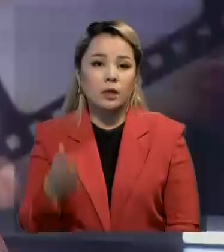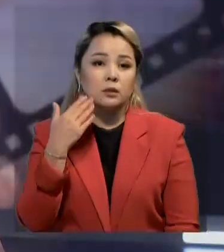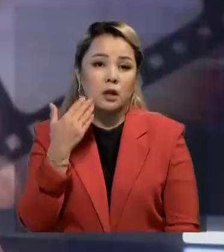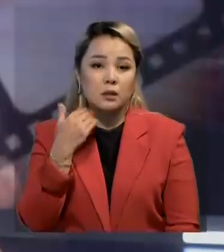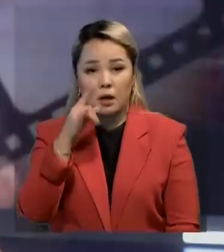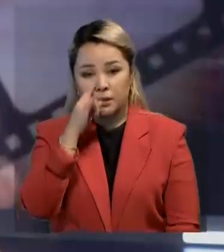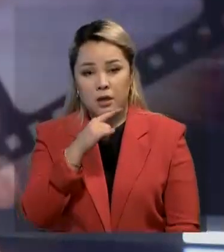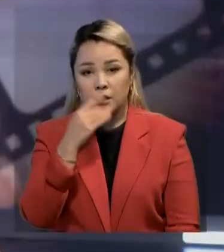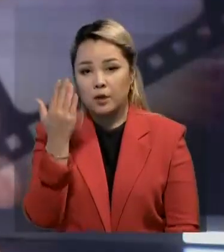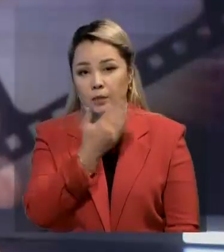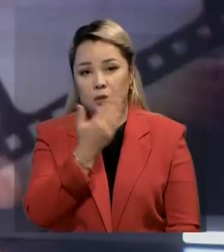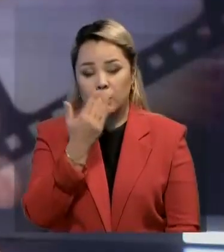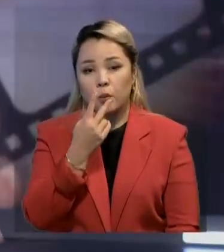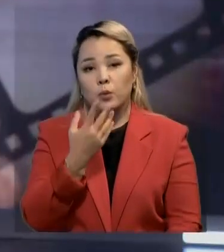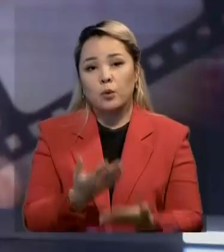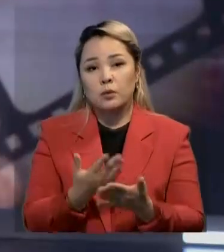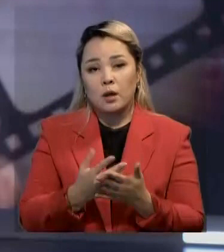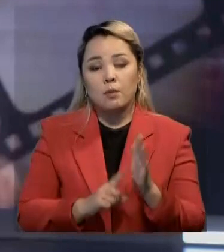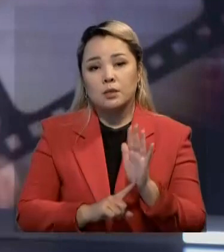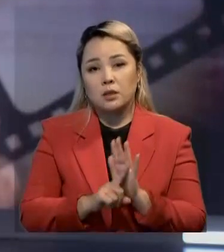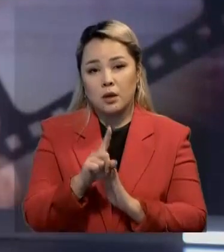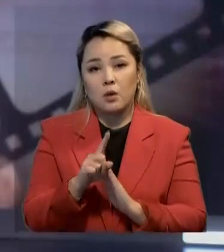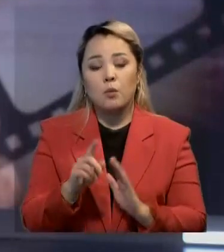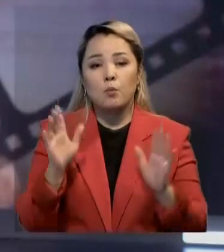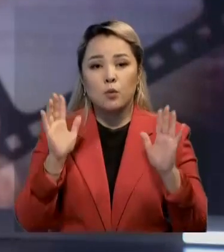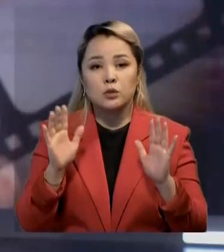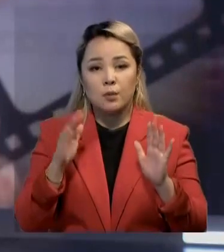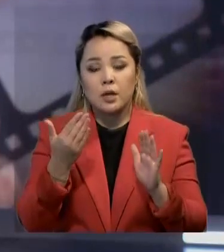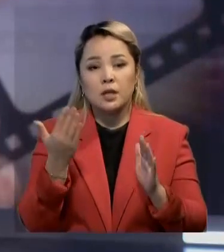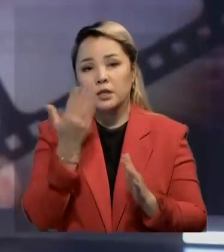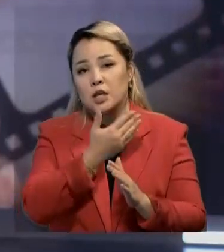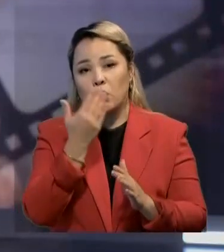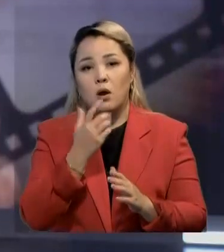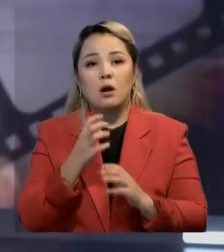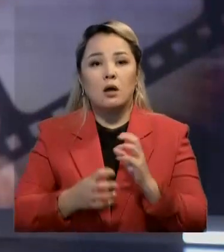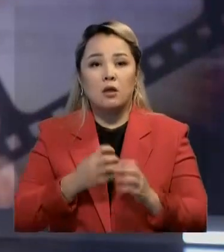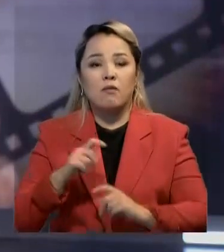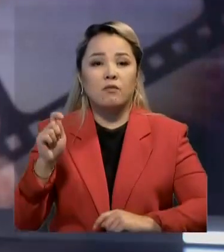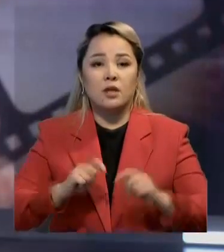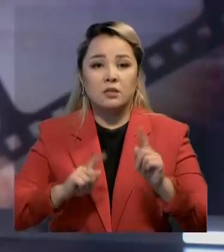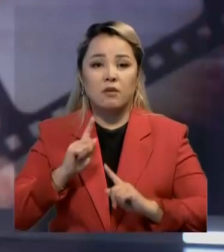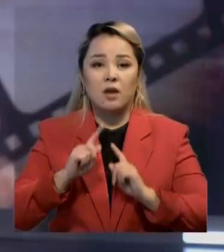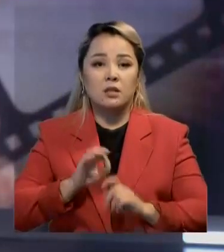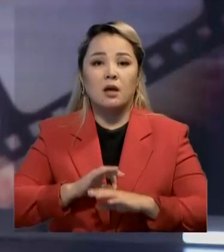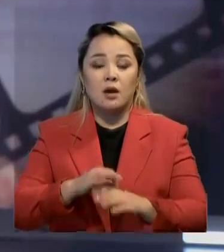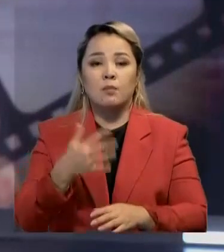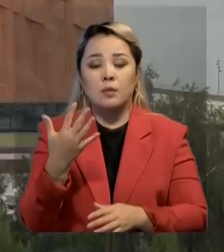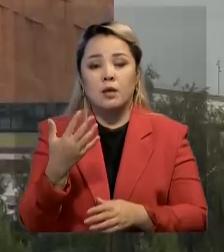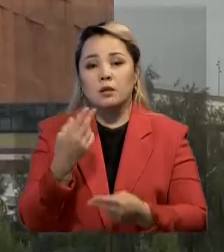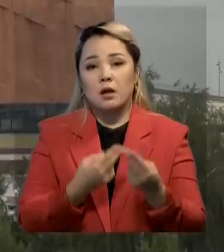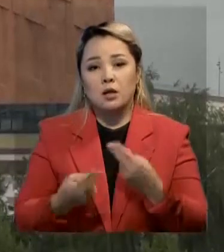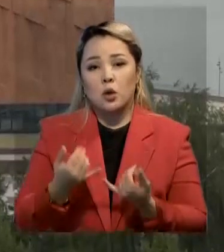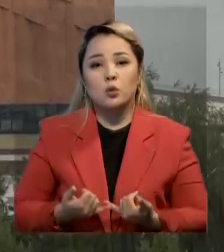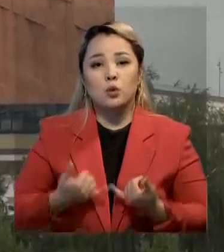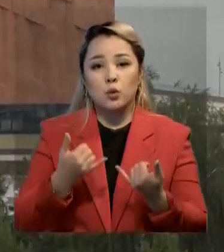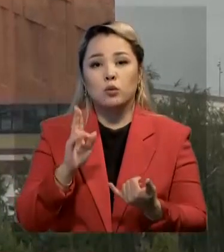Татарстанда қазақстандық фильмдердің көрсетілімі басталды. Мұсылман киносының халықаралық фестиваліне көрермендердің назарына 5 картина ұсынылды.